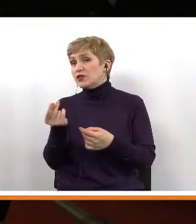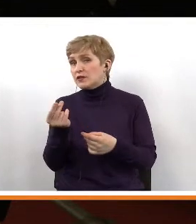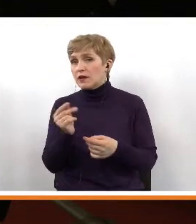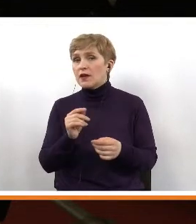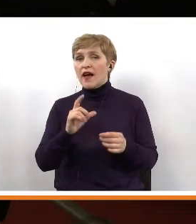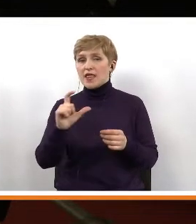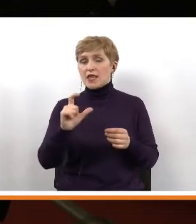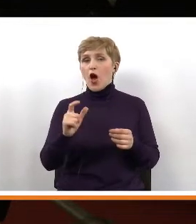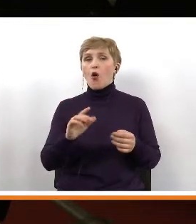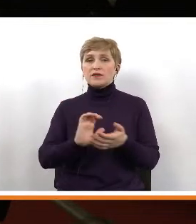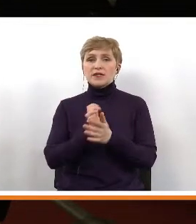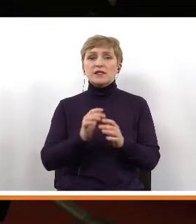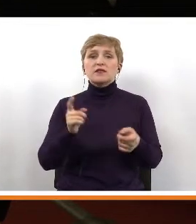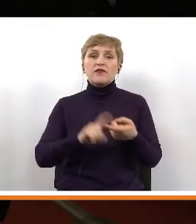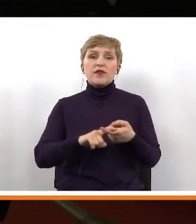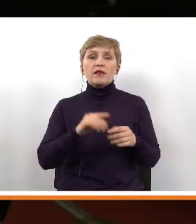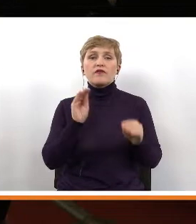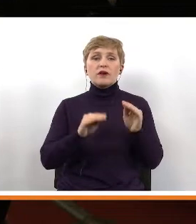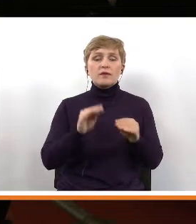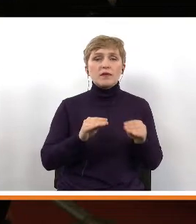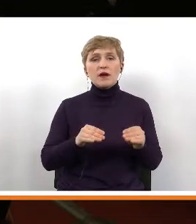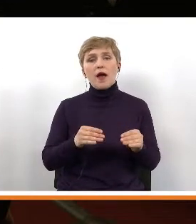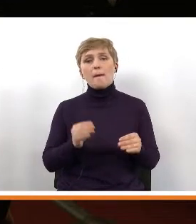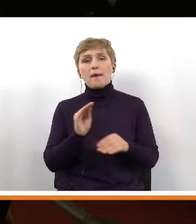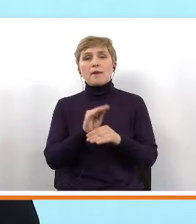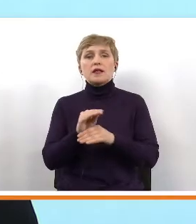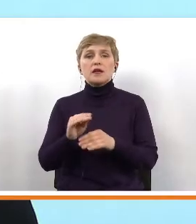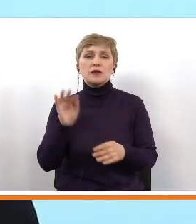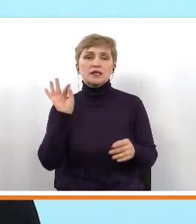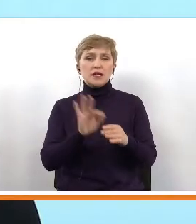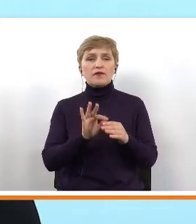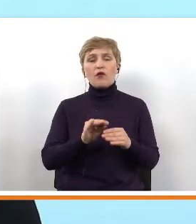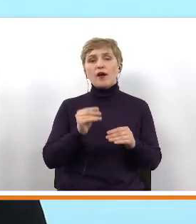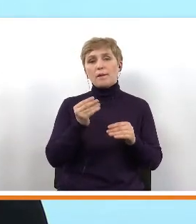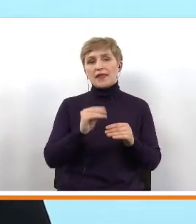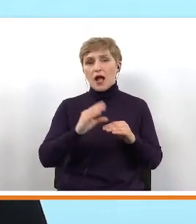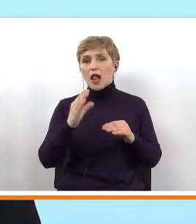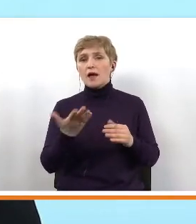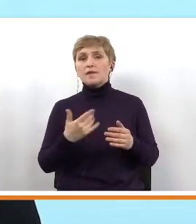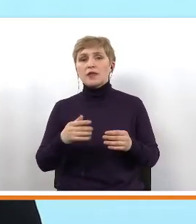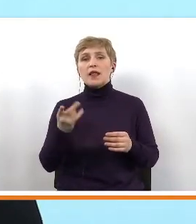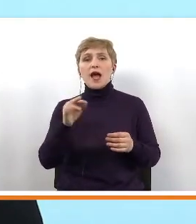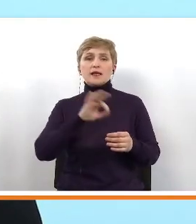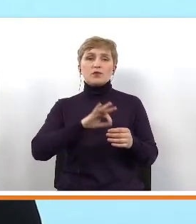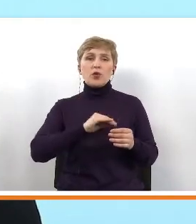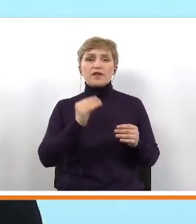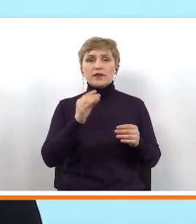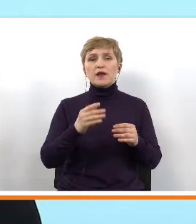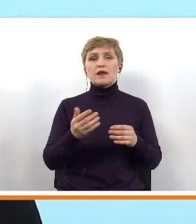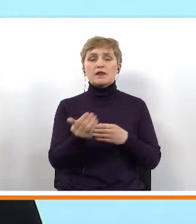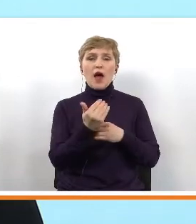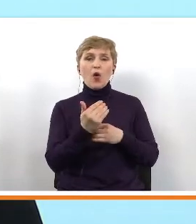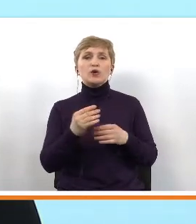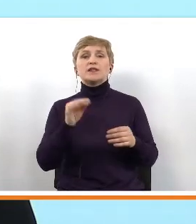эндаумент тесно связана с формированием и пополнением целевого капитала. Мы понимаем, что для использования дохода целевого капитала